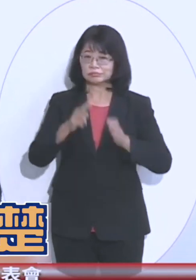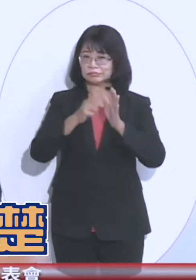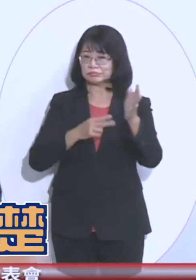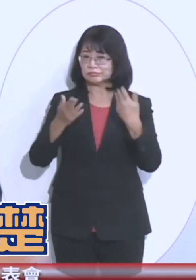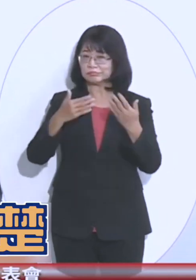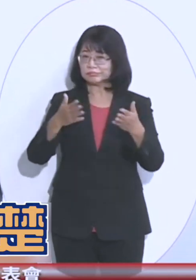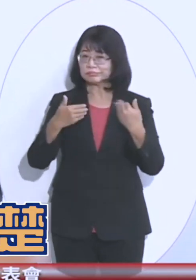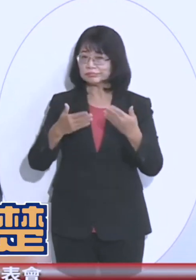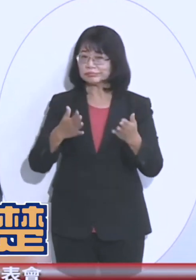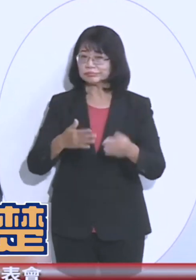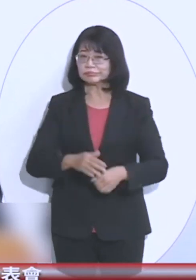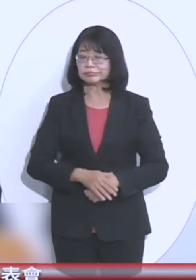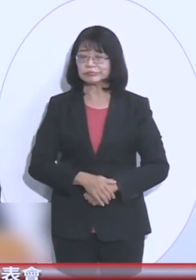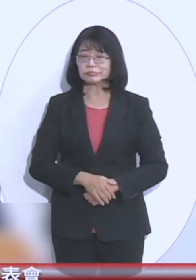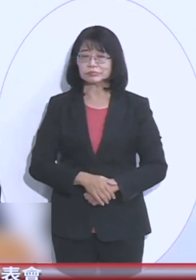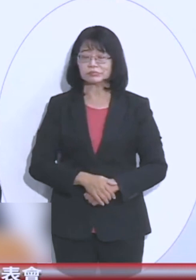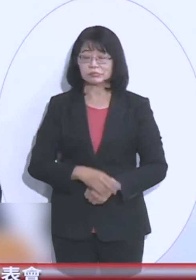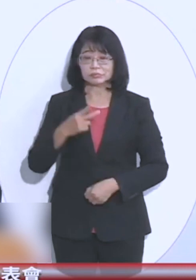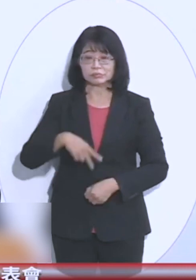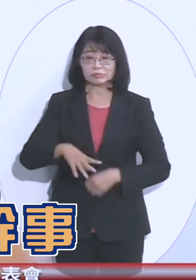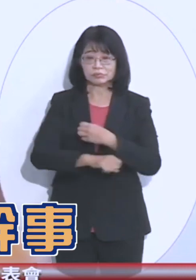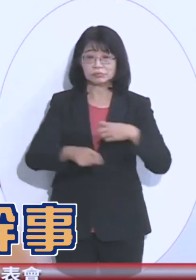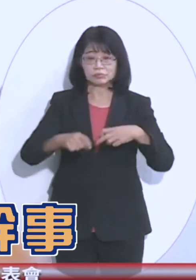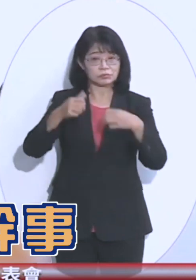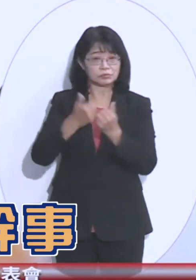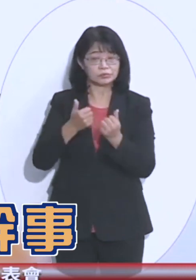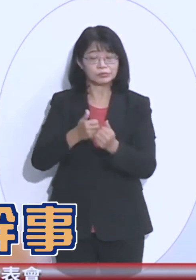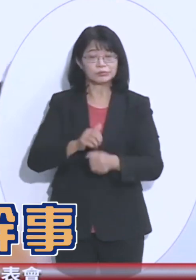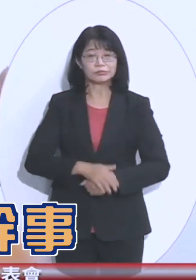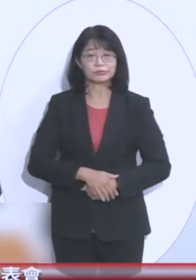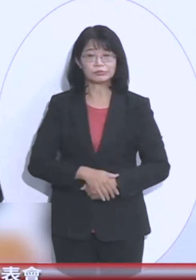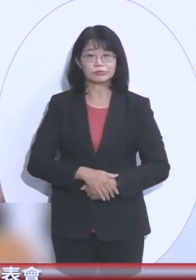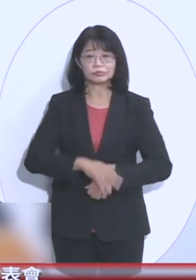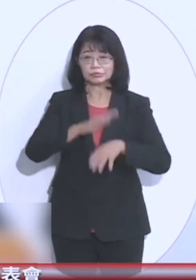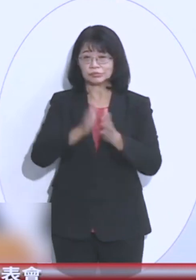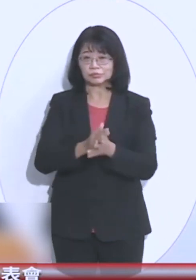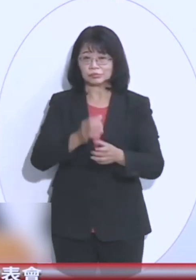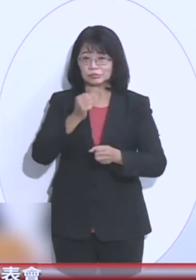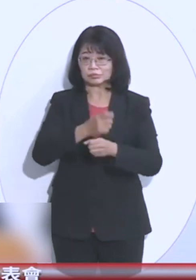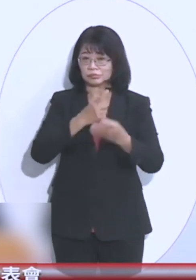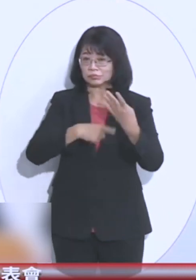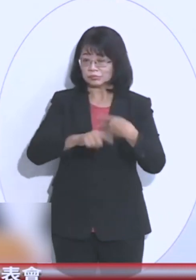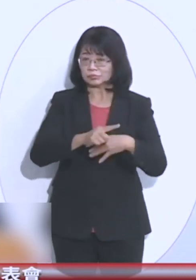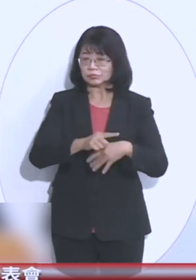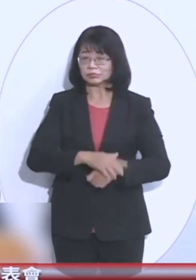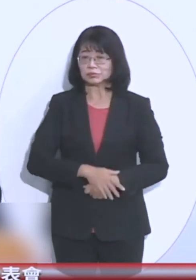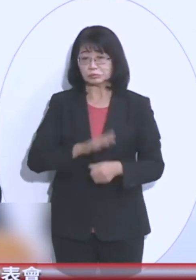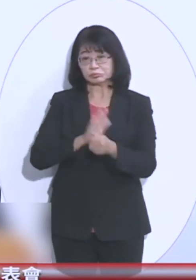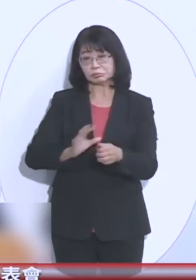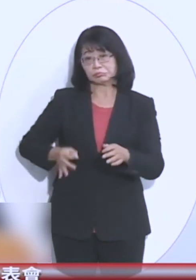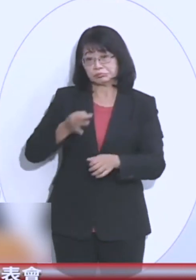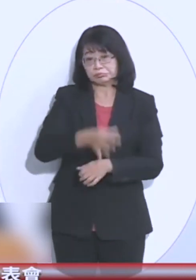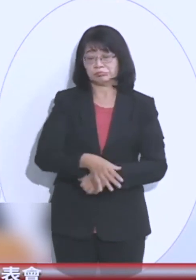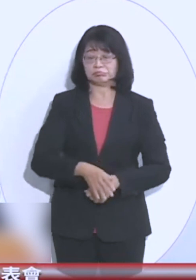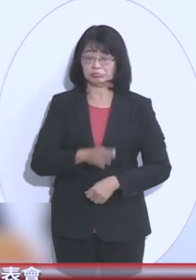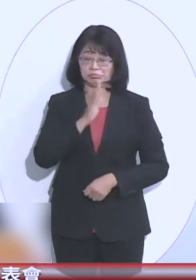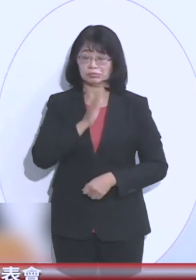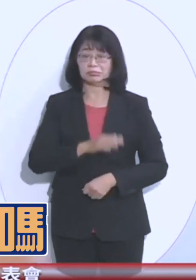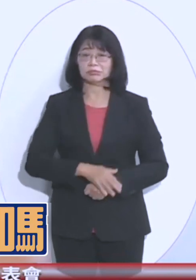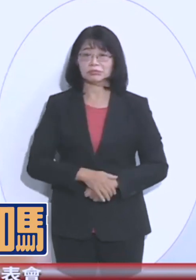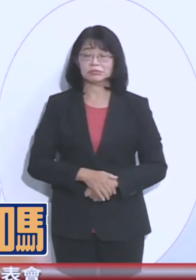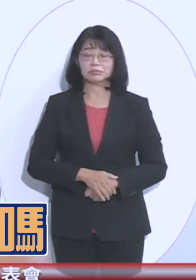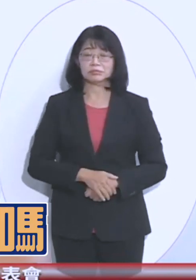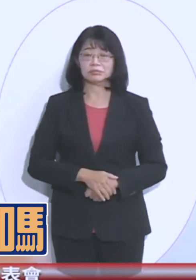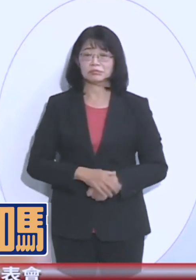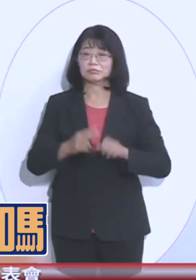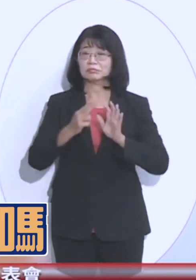清楚？啊，你的基金会是接受你的总干事甲你投内呢，甲你赞助，